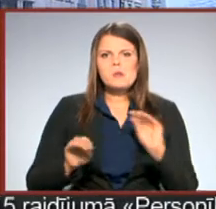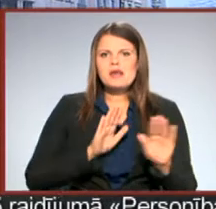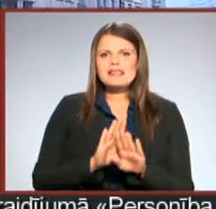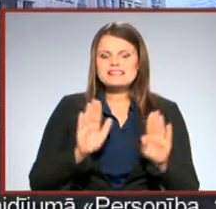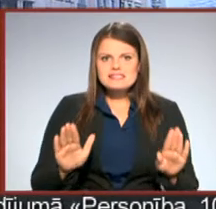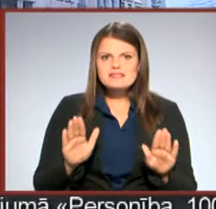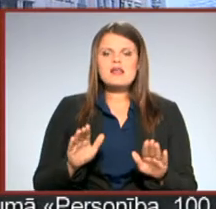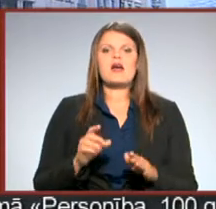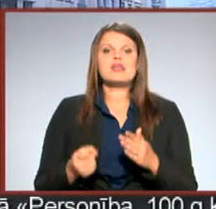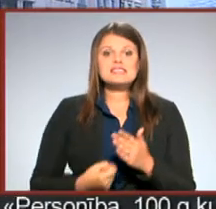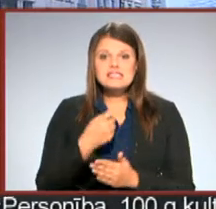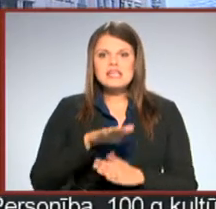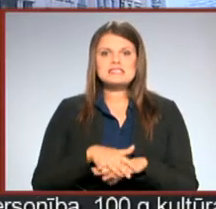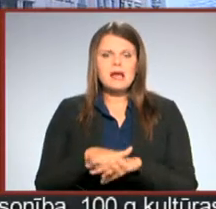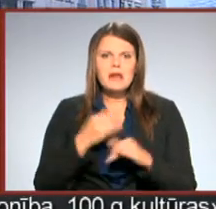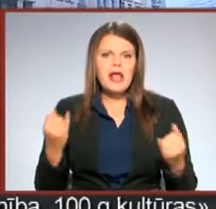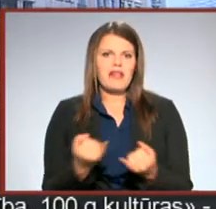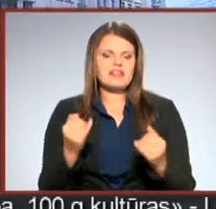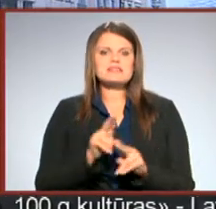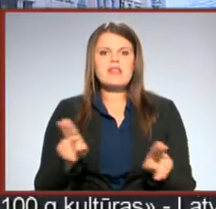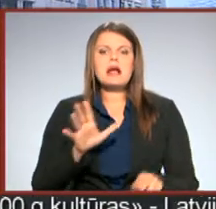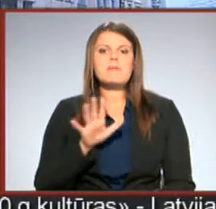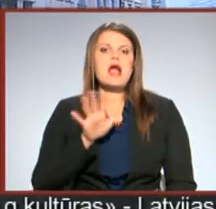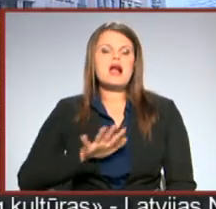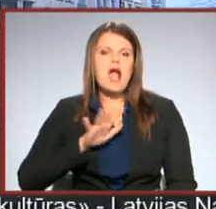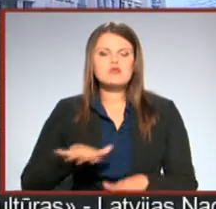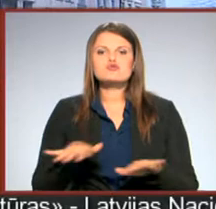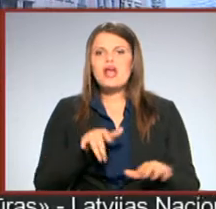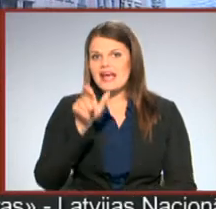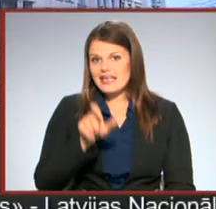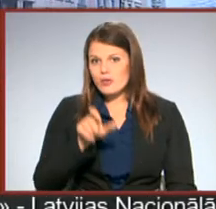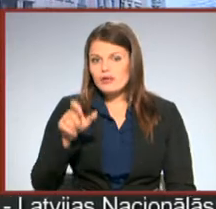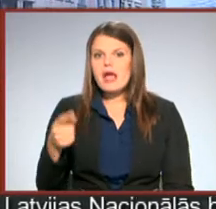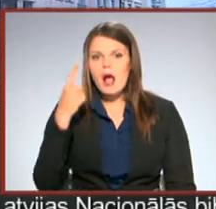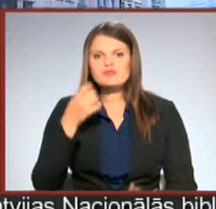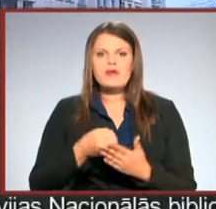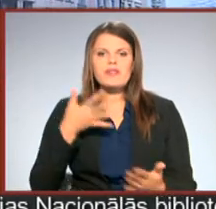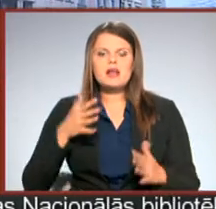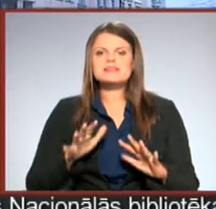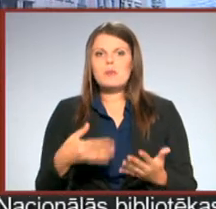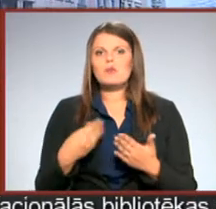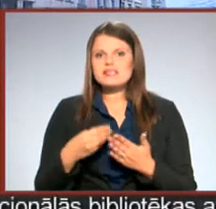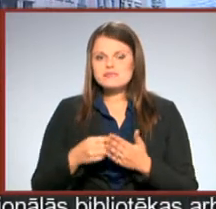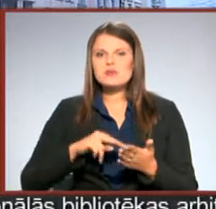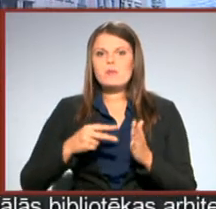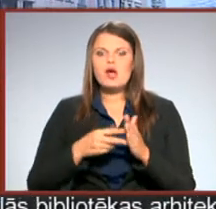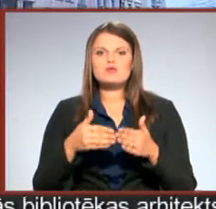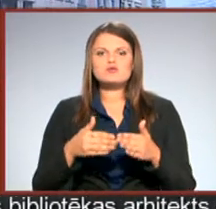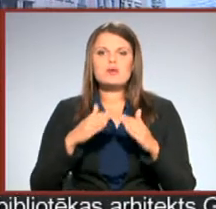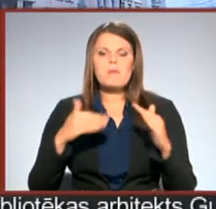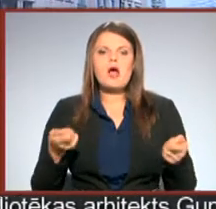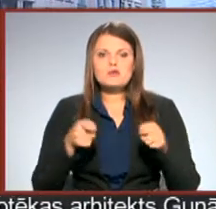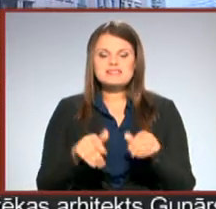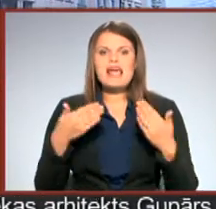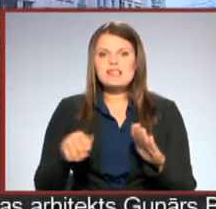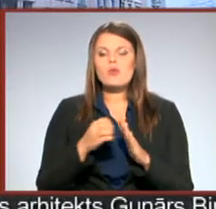okupācijas muzejs, izrādījās sabiedrībai interesantāks nekā gaidījuši paši rīkotāji. Apzinoties dārgās apkuras izmaksas, plānot stūramāju slēgt